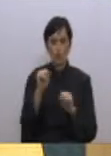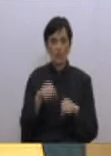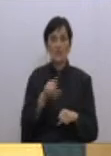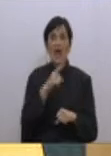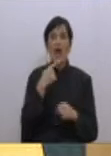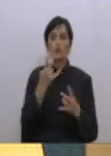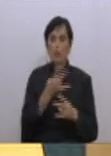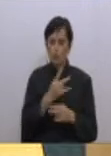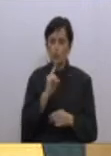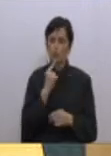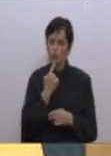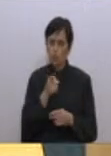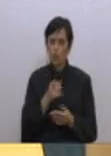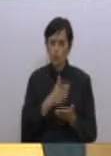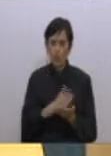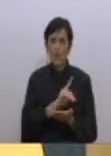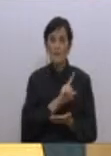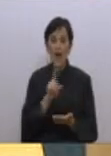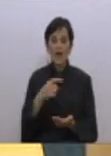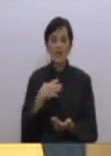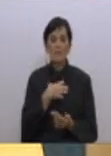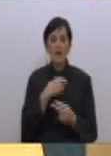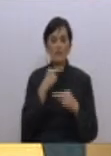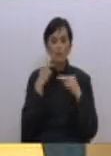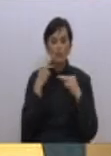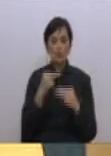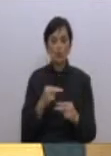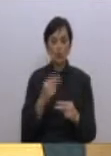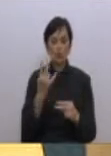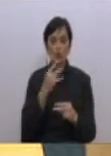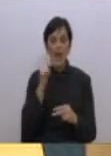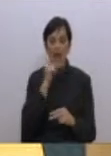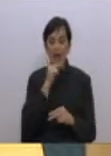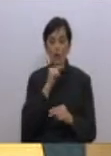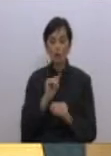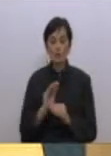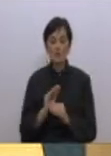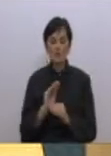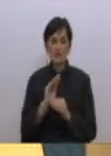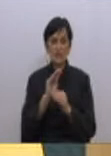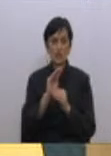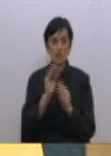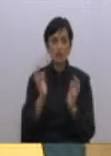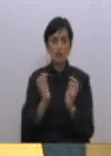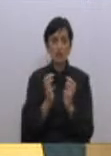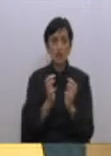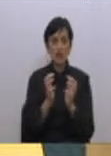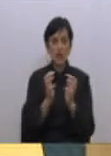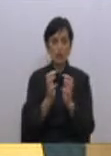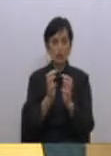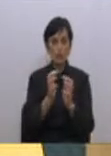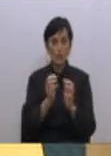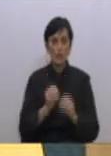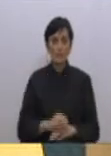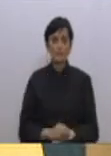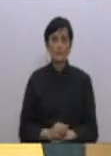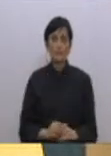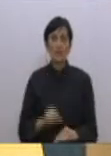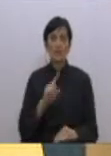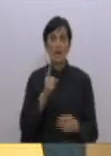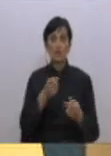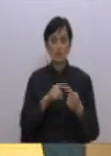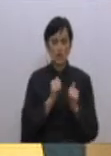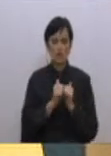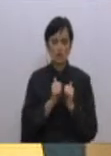უნდა, რთულია, მაგრამ თავარი ყურადღება უნდა გადავიდეს ეკონომიკური ზრდის შენარჩუნებაზე. რა შეეხება